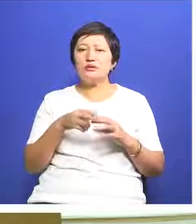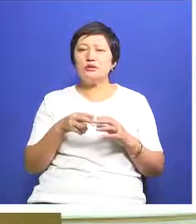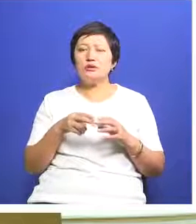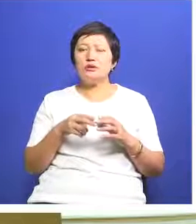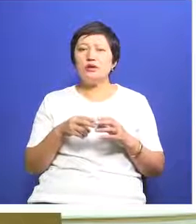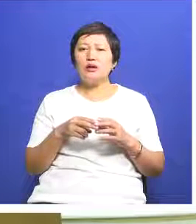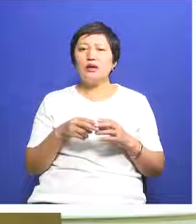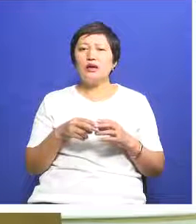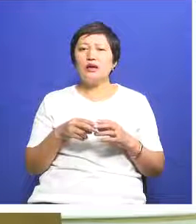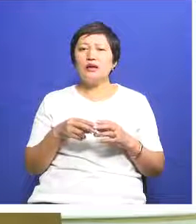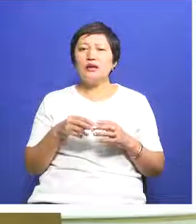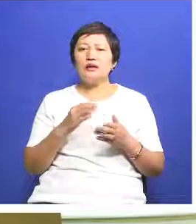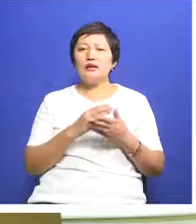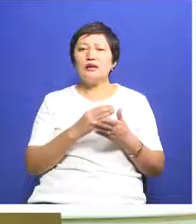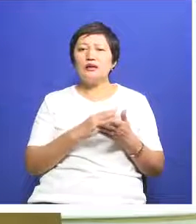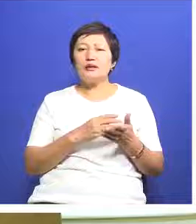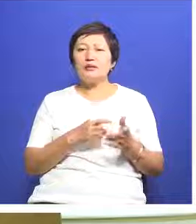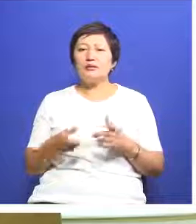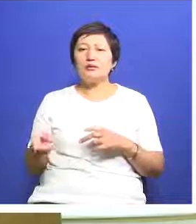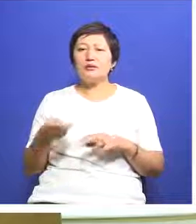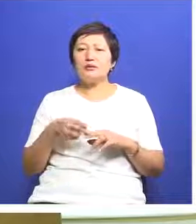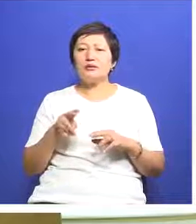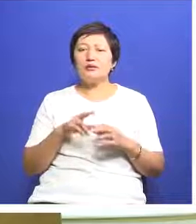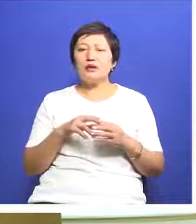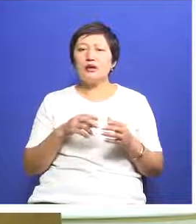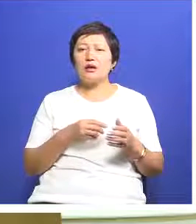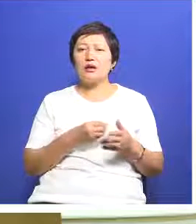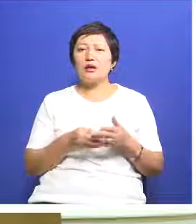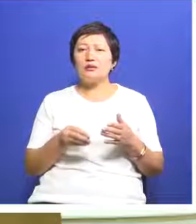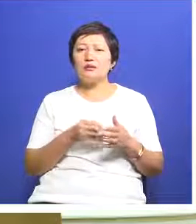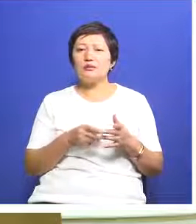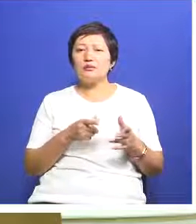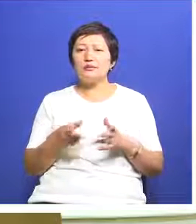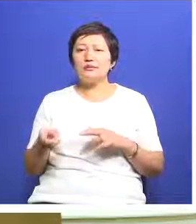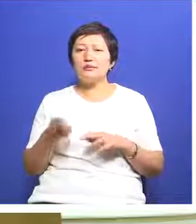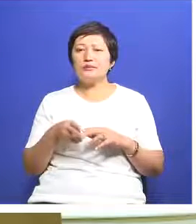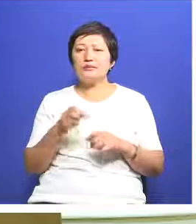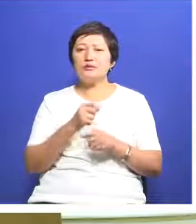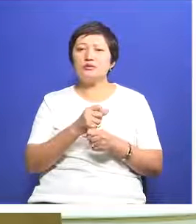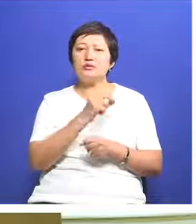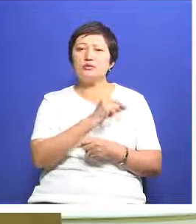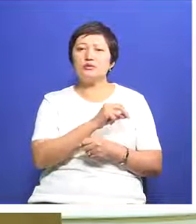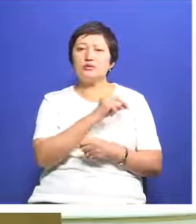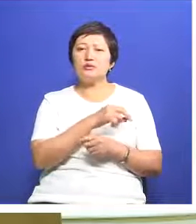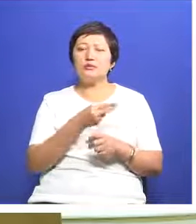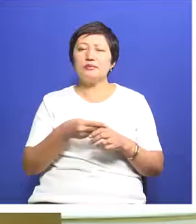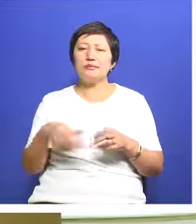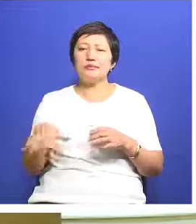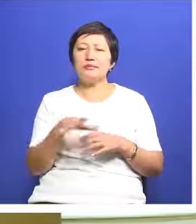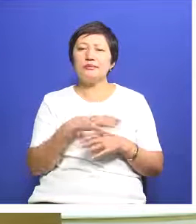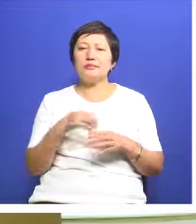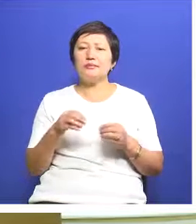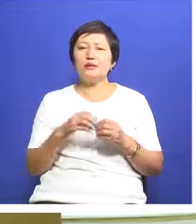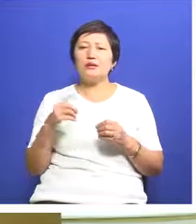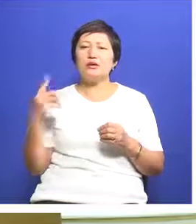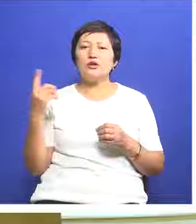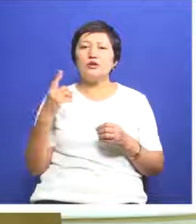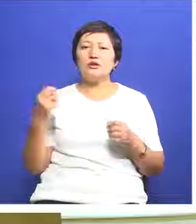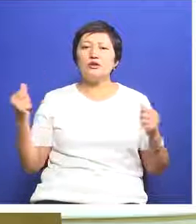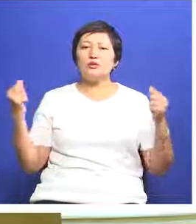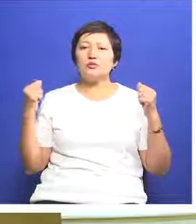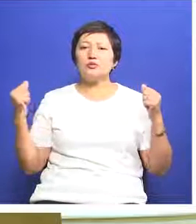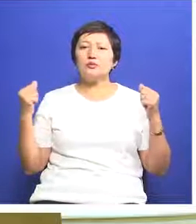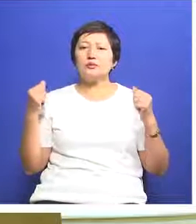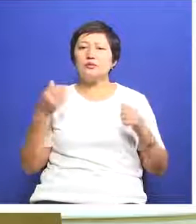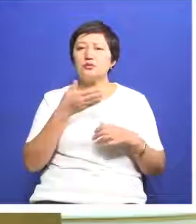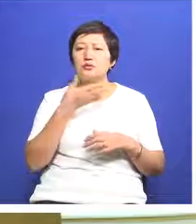23-тің бюджетіне осыны ендіріп отырмыз құдай қаласа қаржы бөлініп бұл жұмыс жүреді деп жатырмыз бізде енді бір спорт